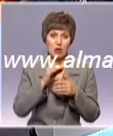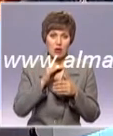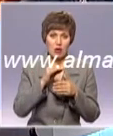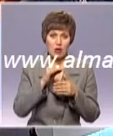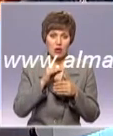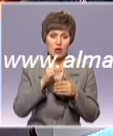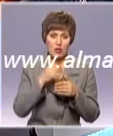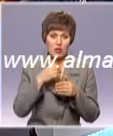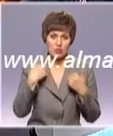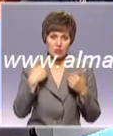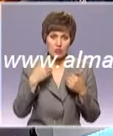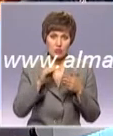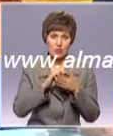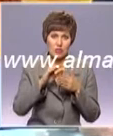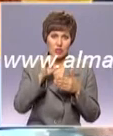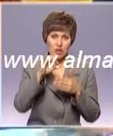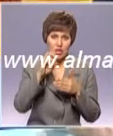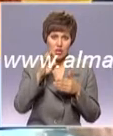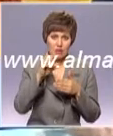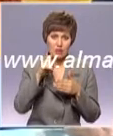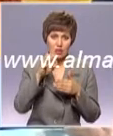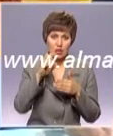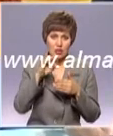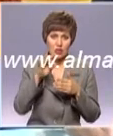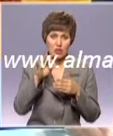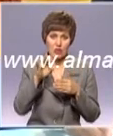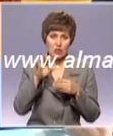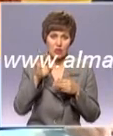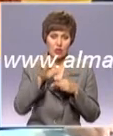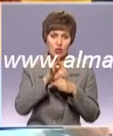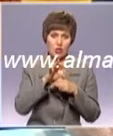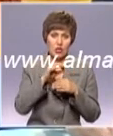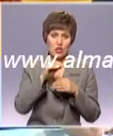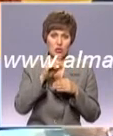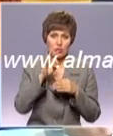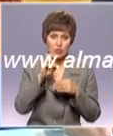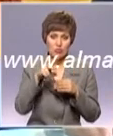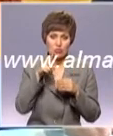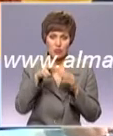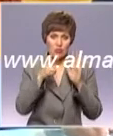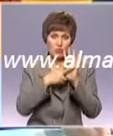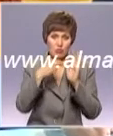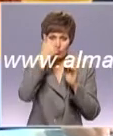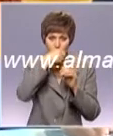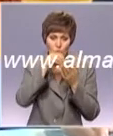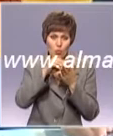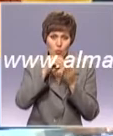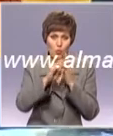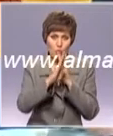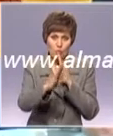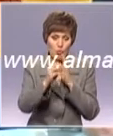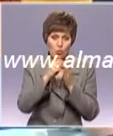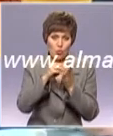Говорите. Алло, здравствуйте. Фамилия Сагдинов, зовут меня Гани, супруга Каржопа Гульсум. Мы с 2008 года стоим в очереди